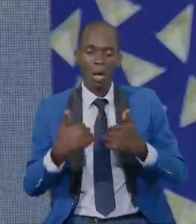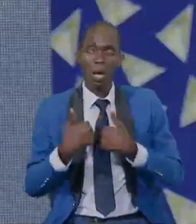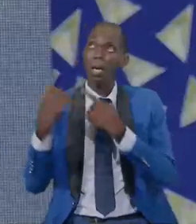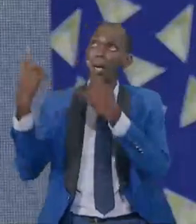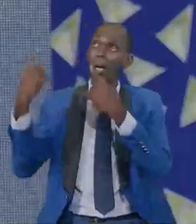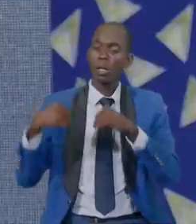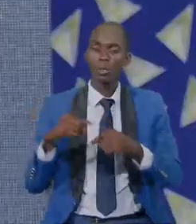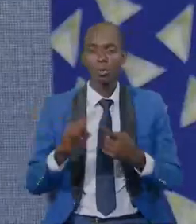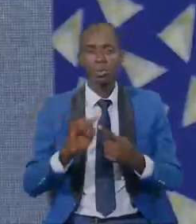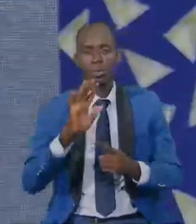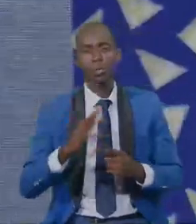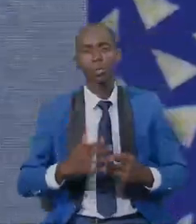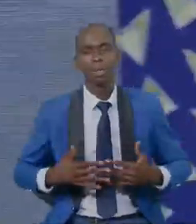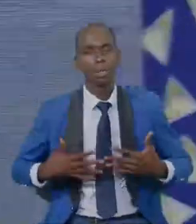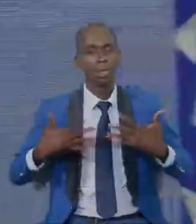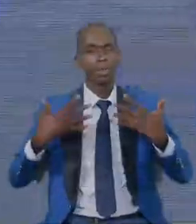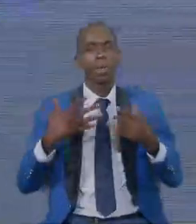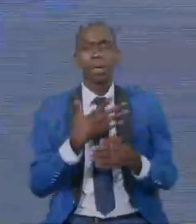de la paix est venu dans ta vie.